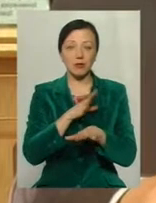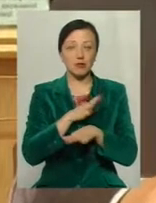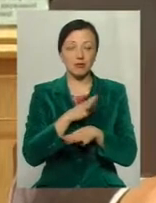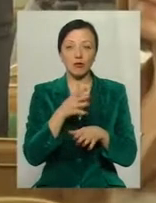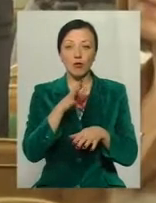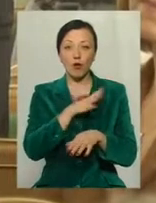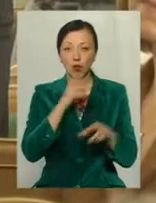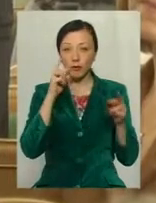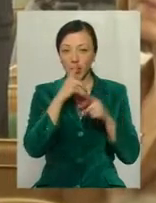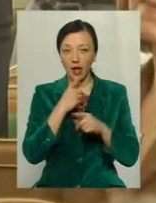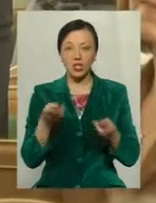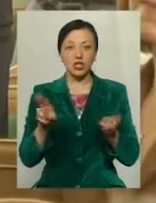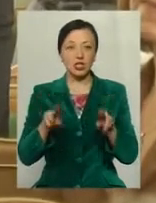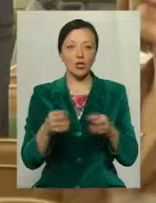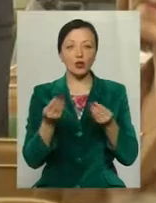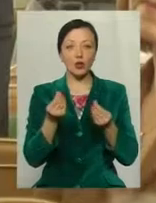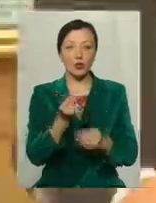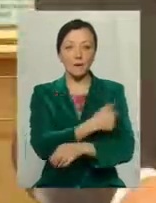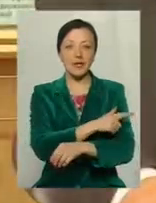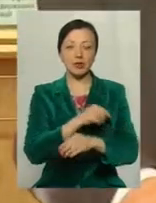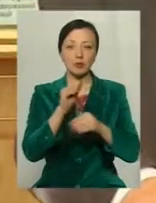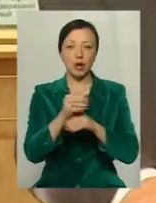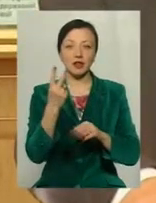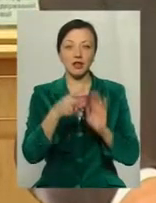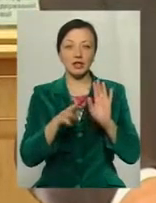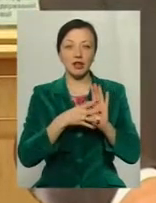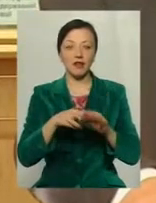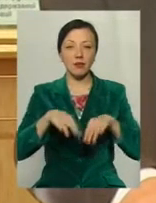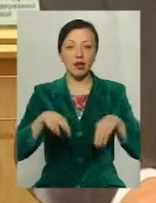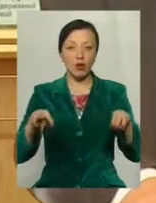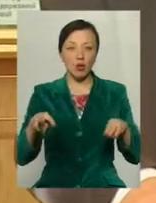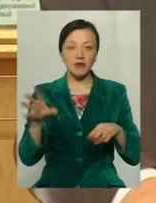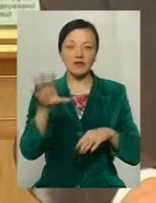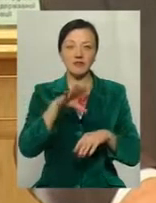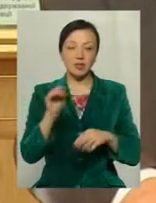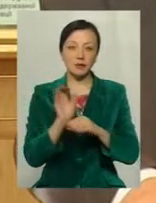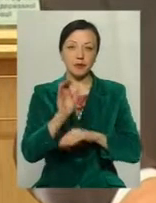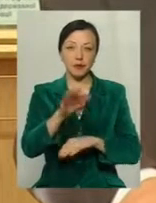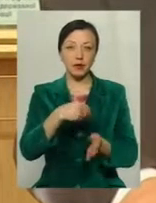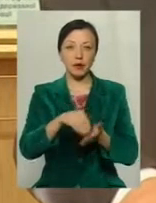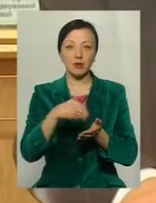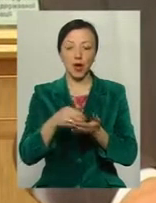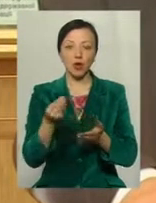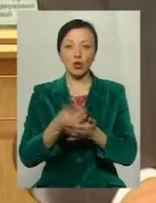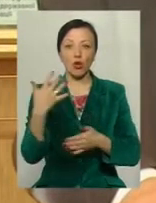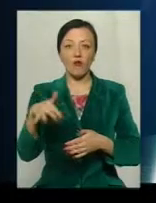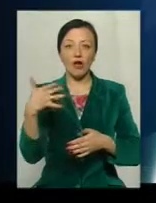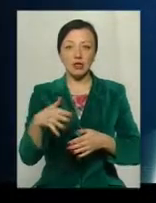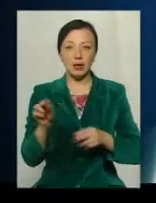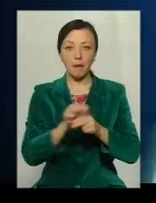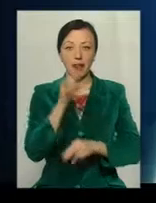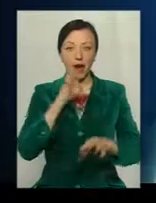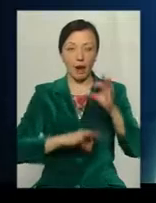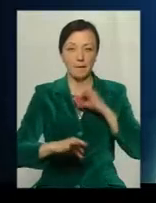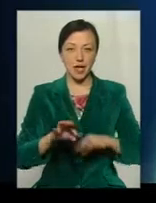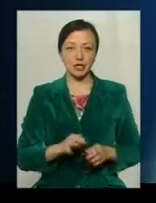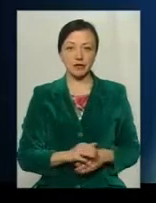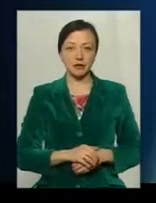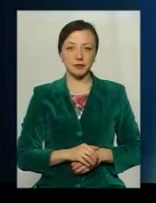передбачено 59,9 мільйона гривень. Проте 32,7 мільйона гривень з них надійшли лише в кінці